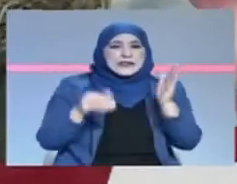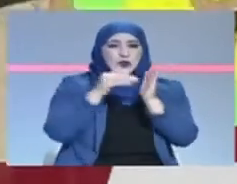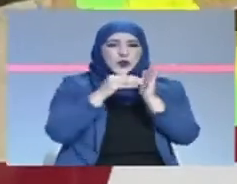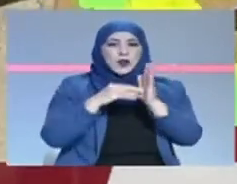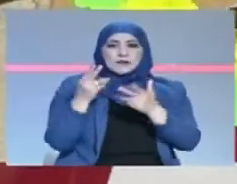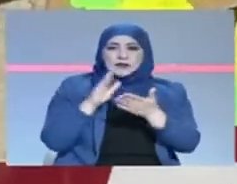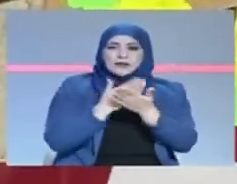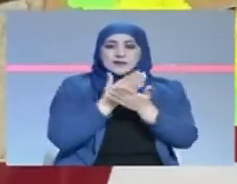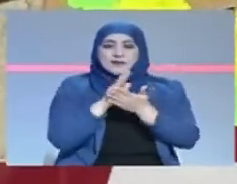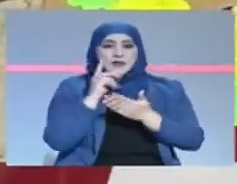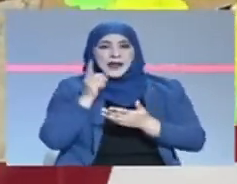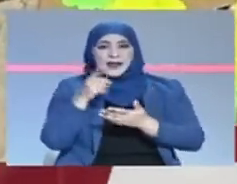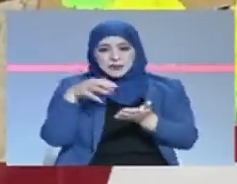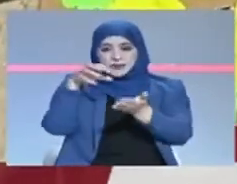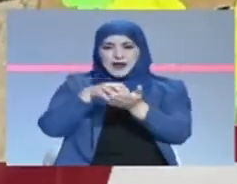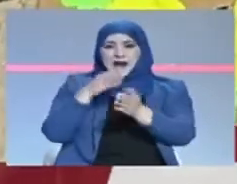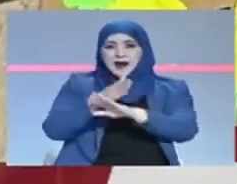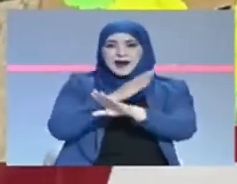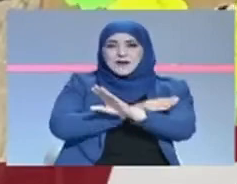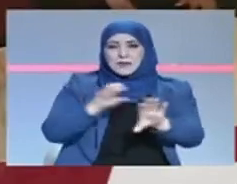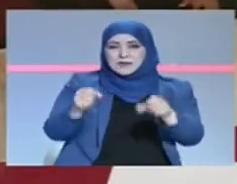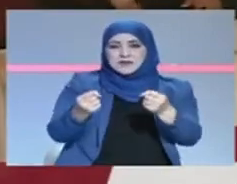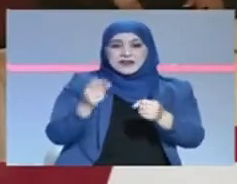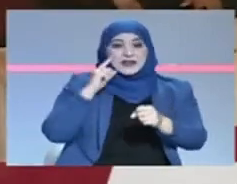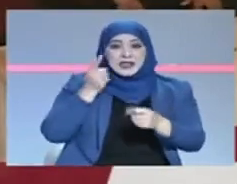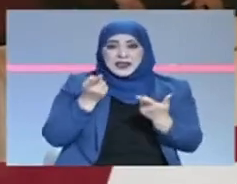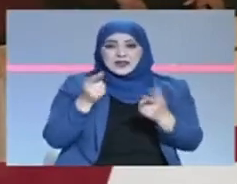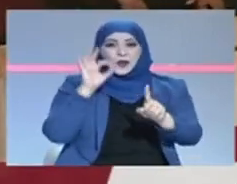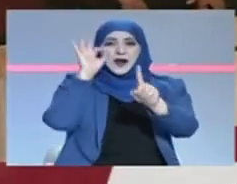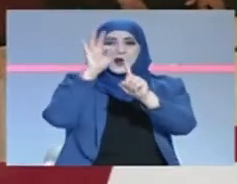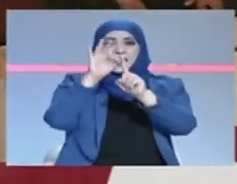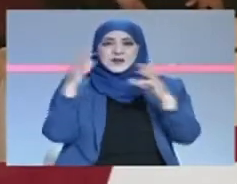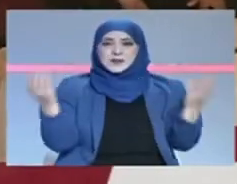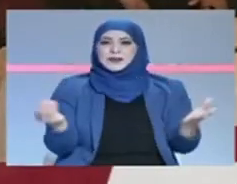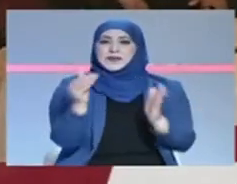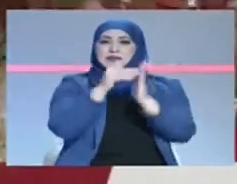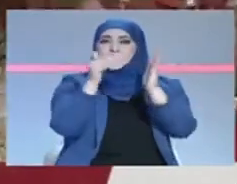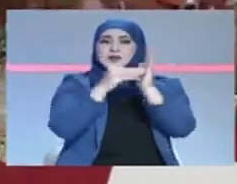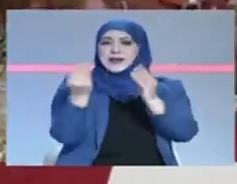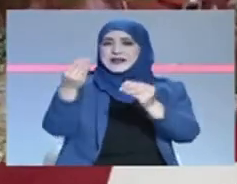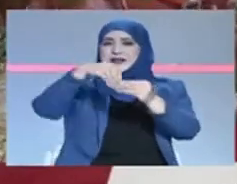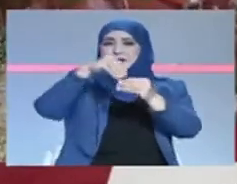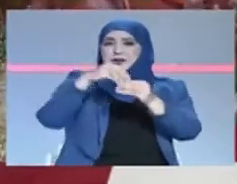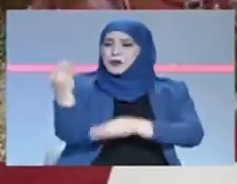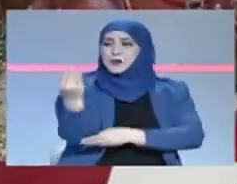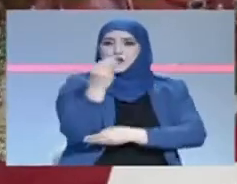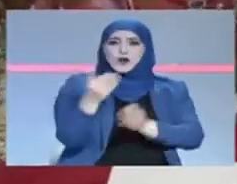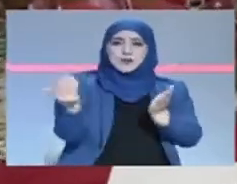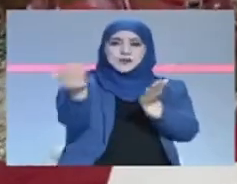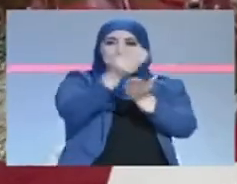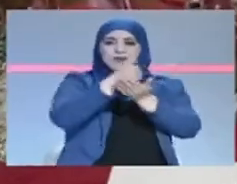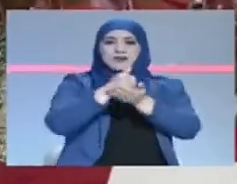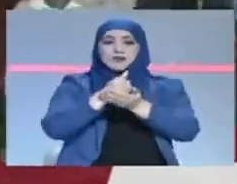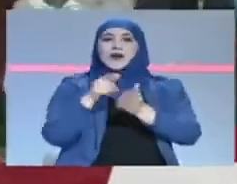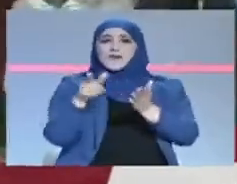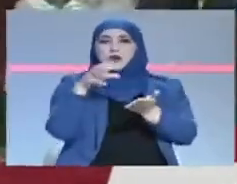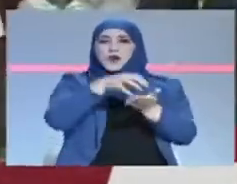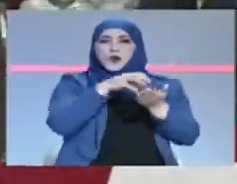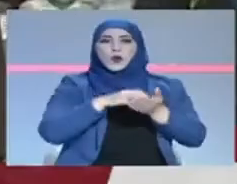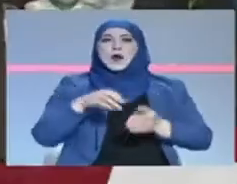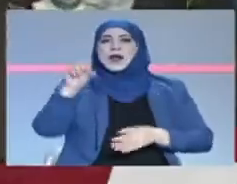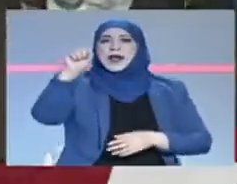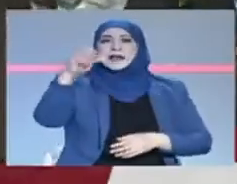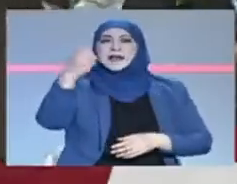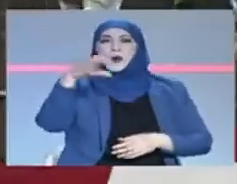فبعد أن كانت هذه القرية مهددة بالغلق أصبح الهدف الترفيع في عدد الأطفال المنضوين في قرى أسواس. الإيفينمون